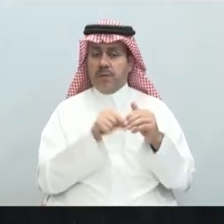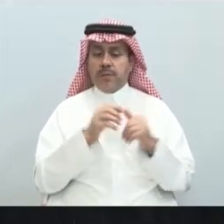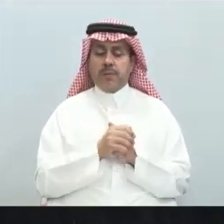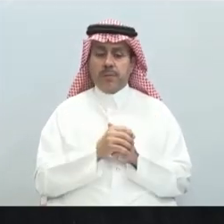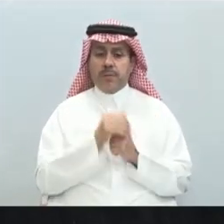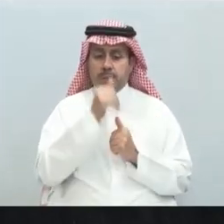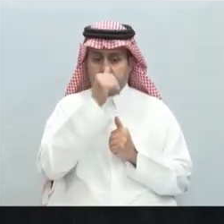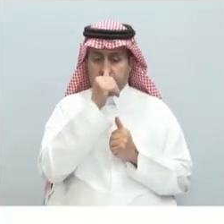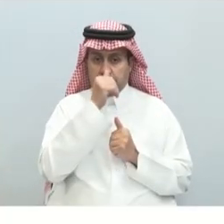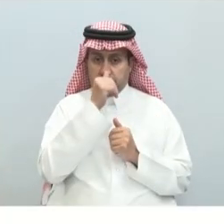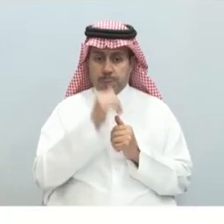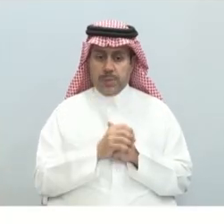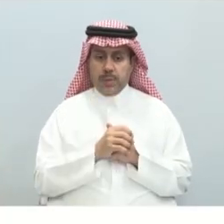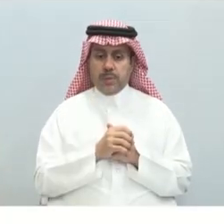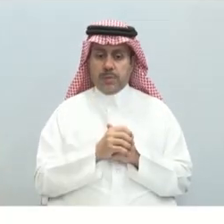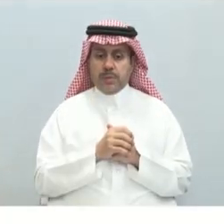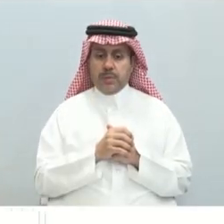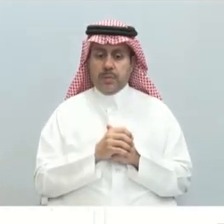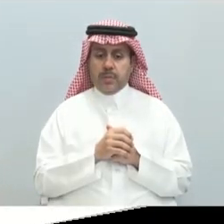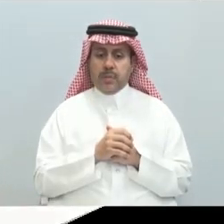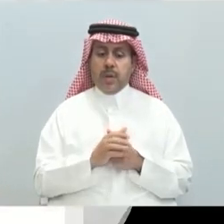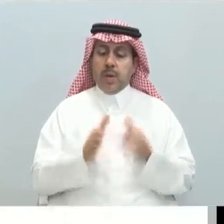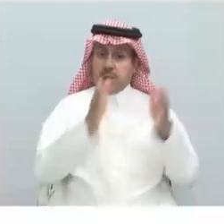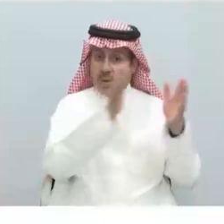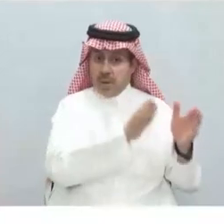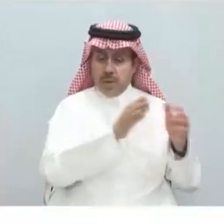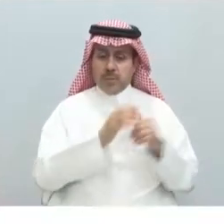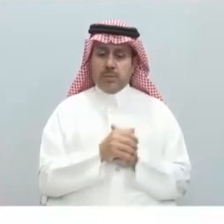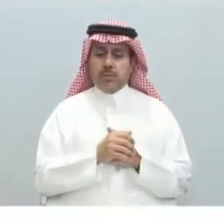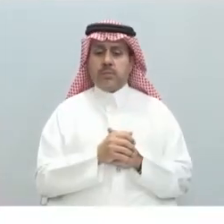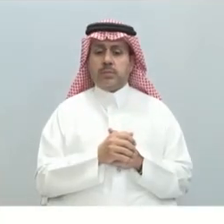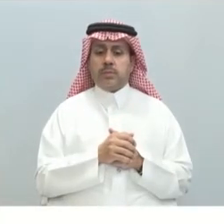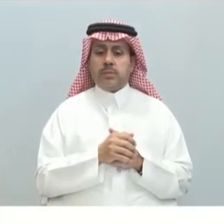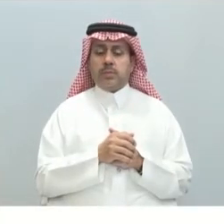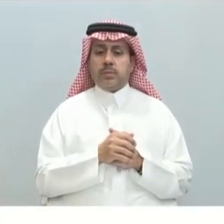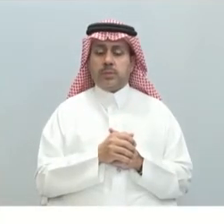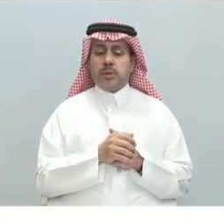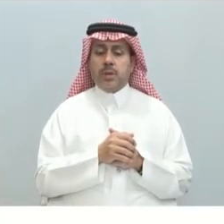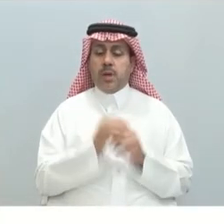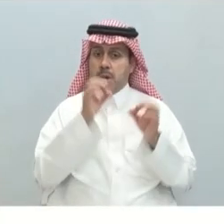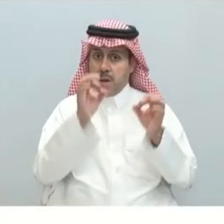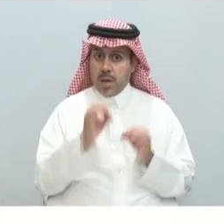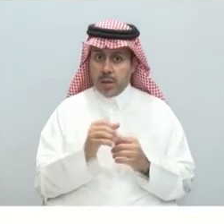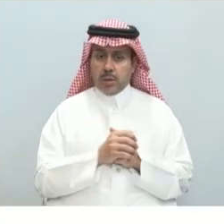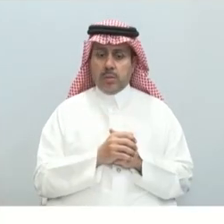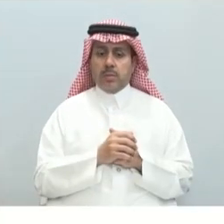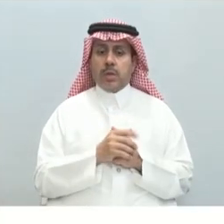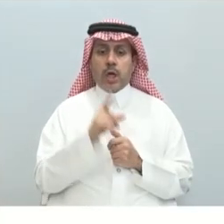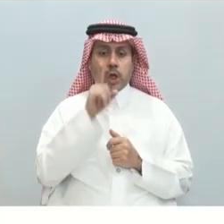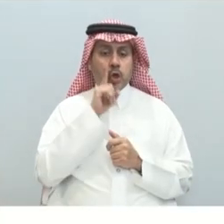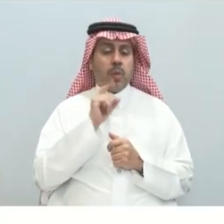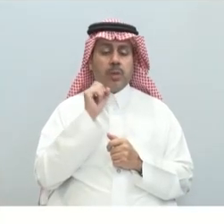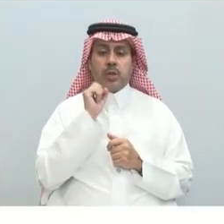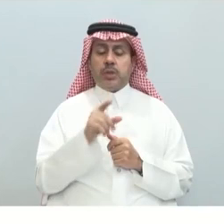المرسومه لدرس بعد هذا ايها الطلاب والطالبات انتقلوا معي للوقوف على الايات الكريمات اتلوها على